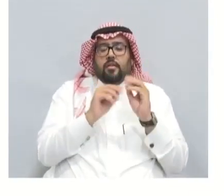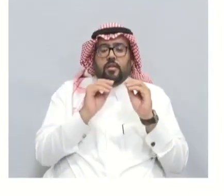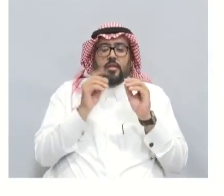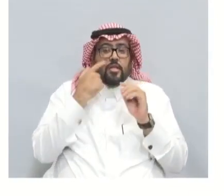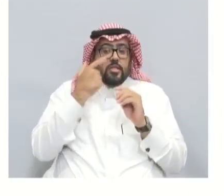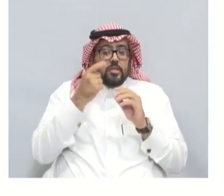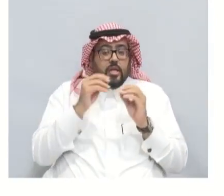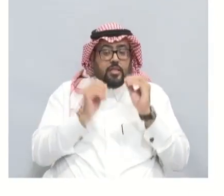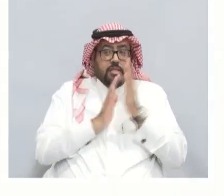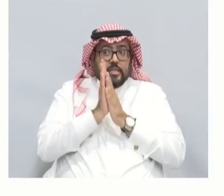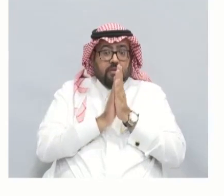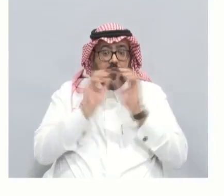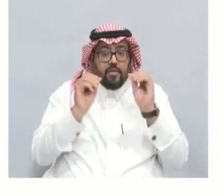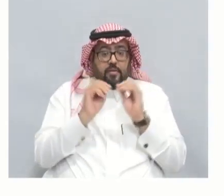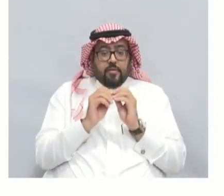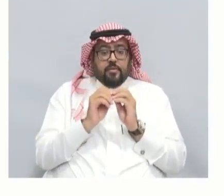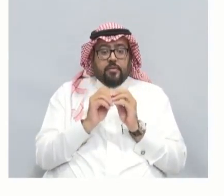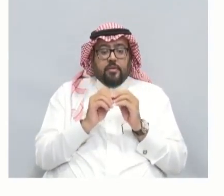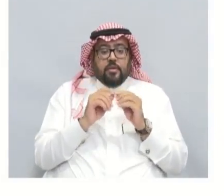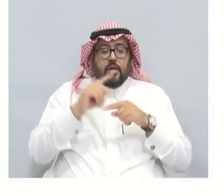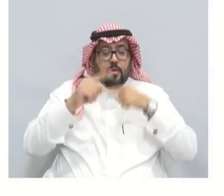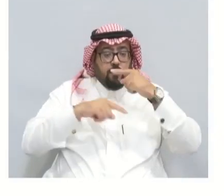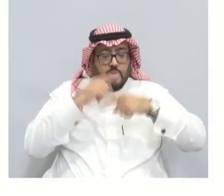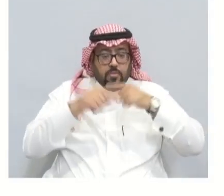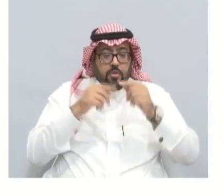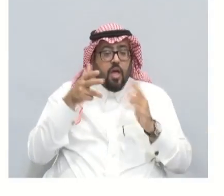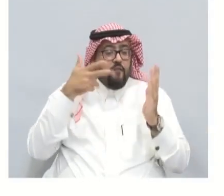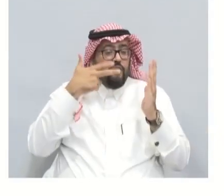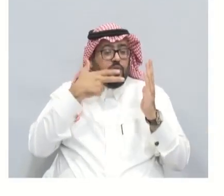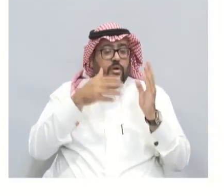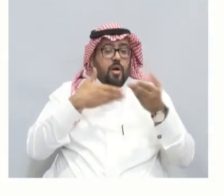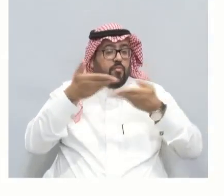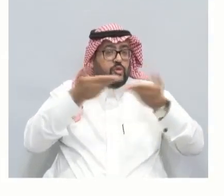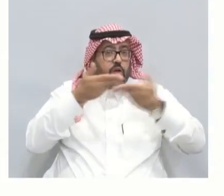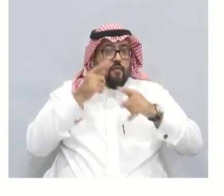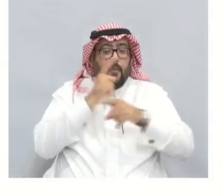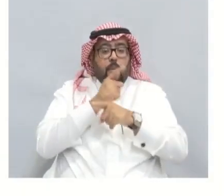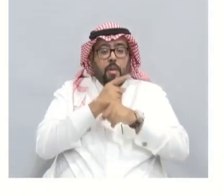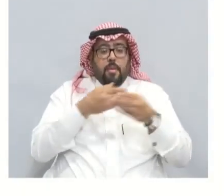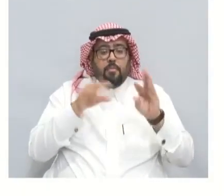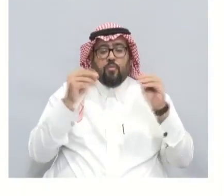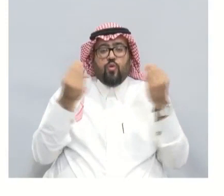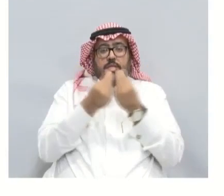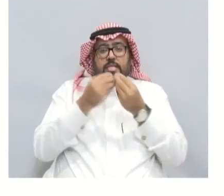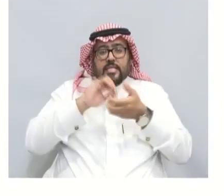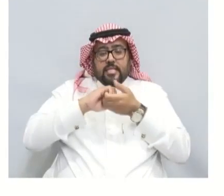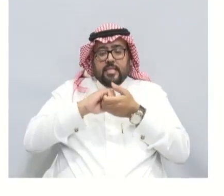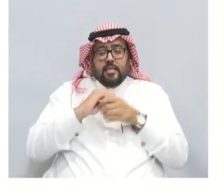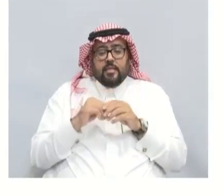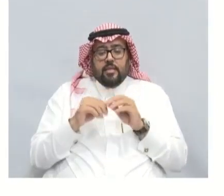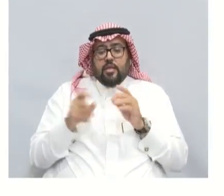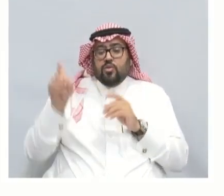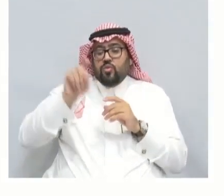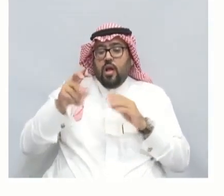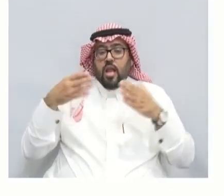التركيز، التحفيز والتلخيص، متابعة الفيديوهات، مناقشة مع المعلم والزملاء، هل أسئلة نهاية